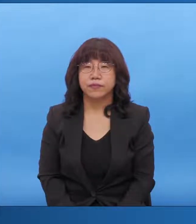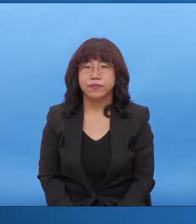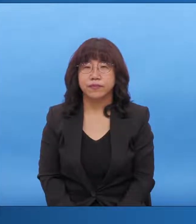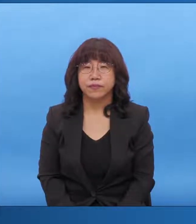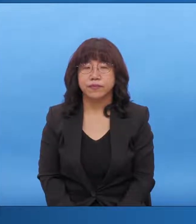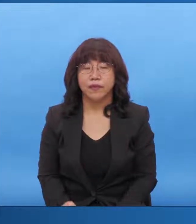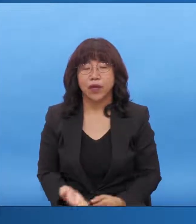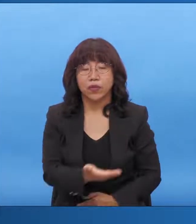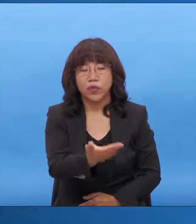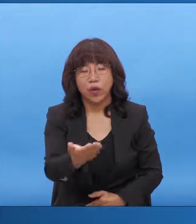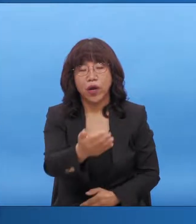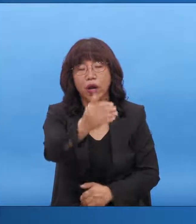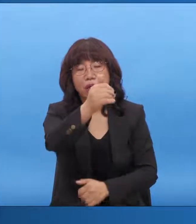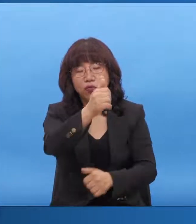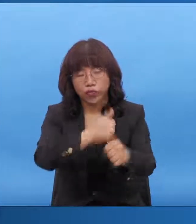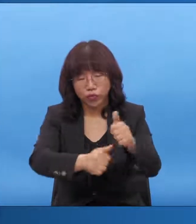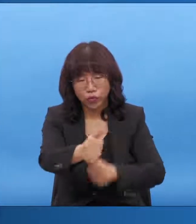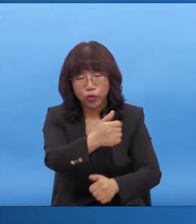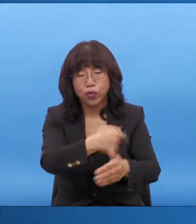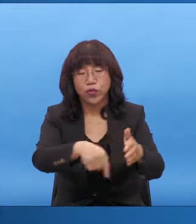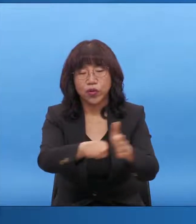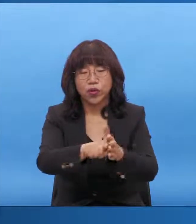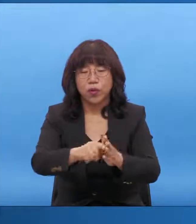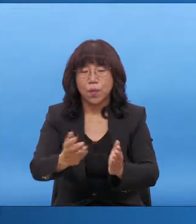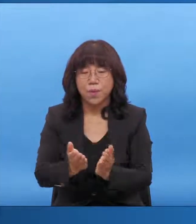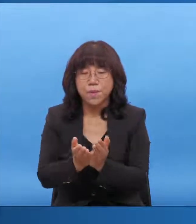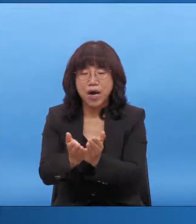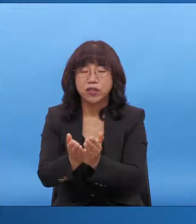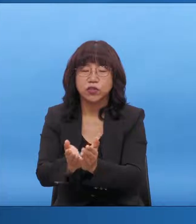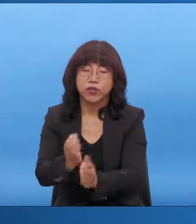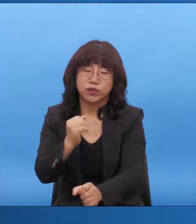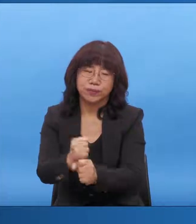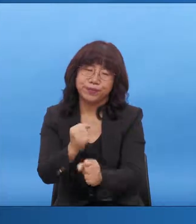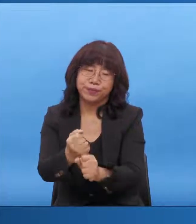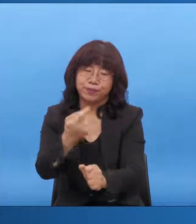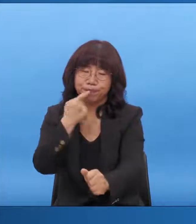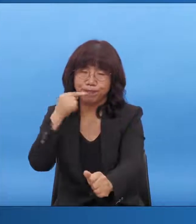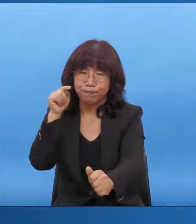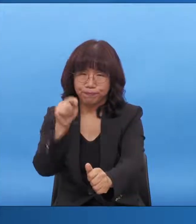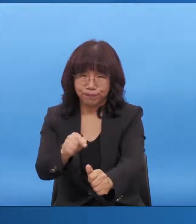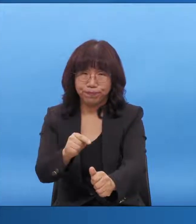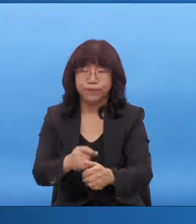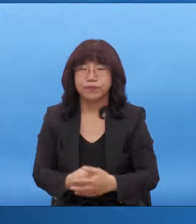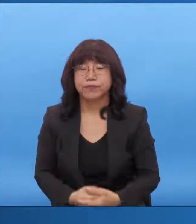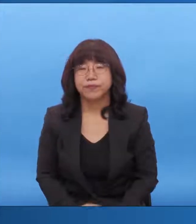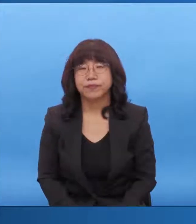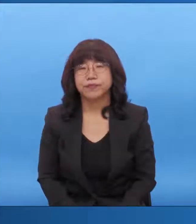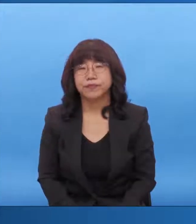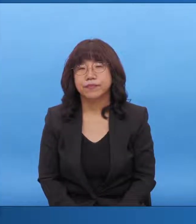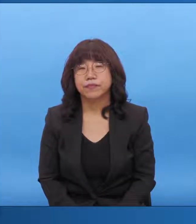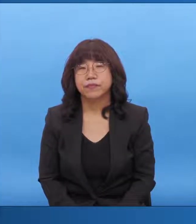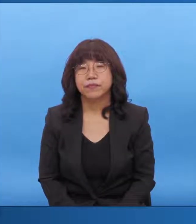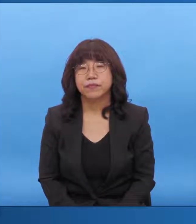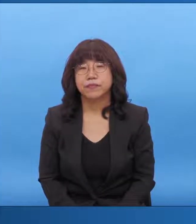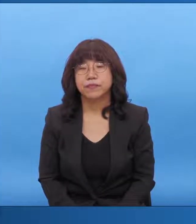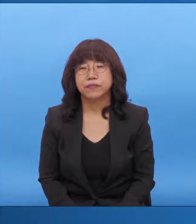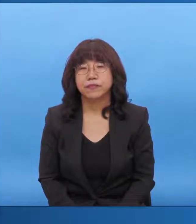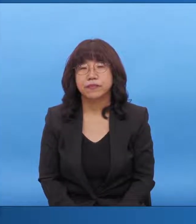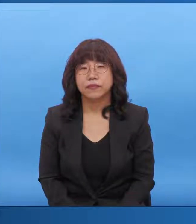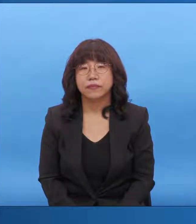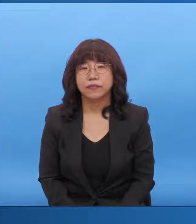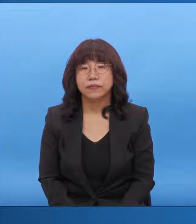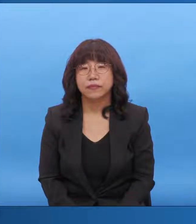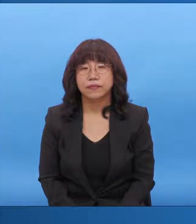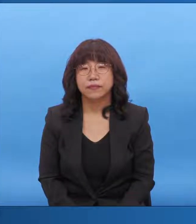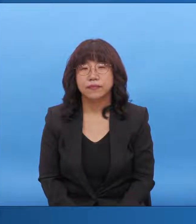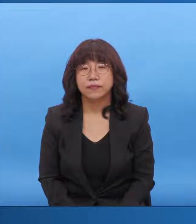네 후손을 위하여 It says, for your next 방주를 generation. 지어라. 굉장한 거죠. Again, that's tremendous.